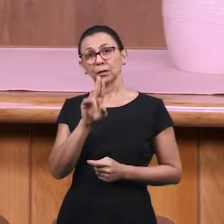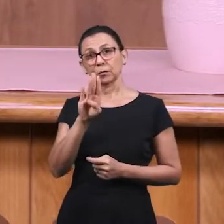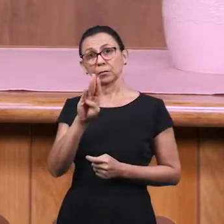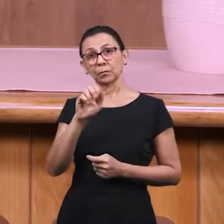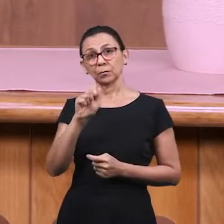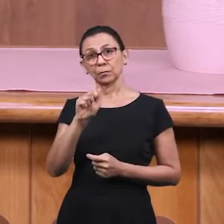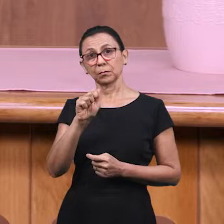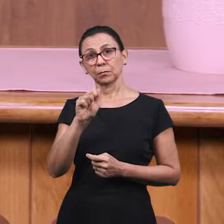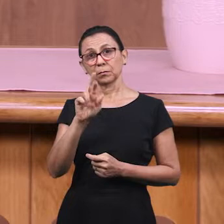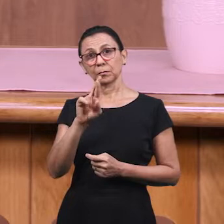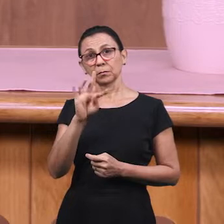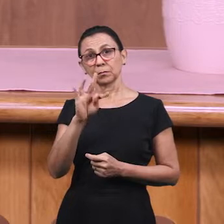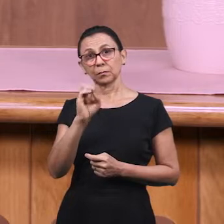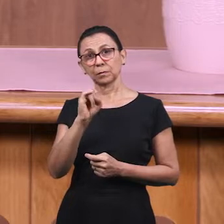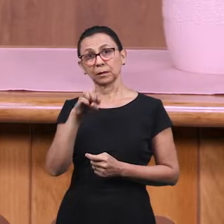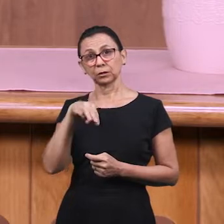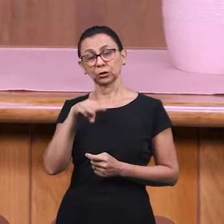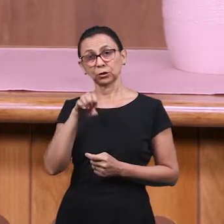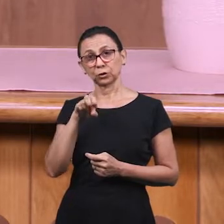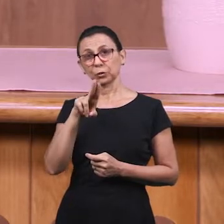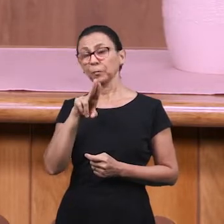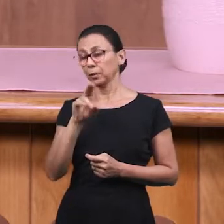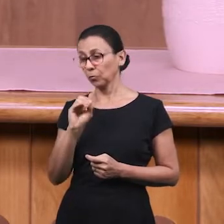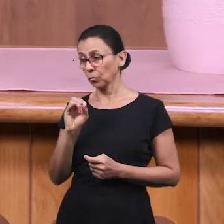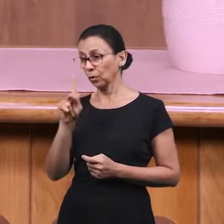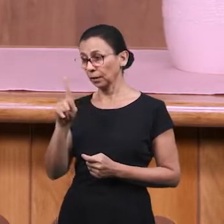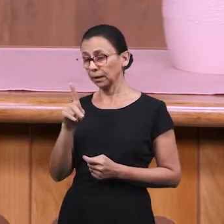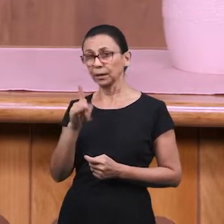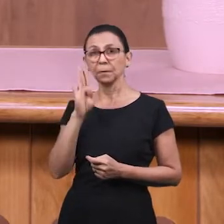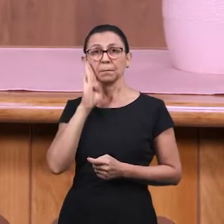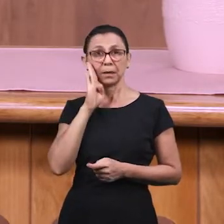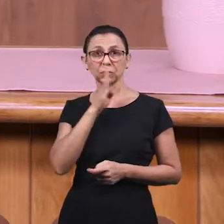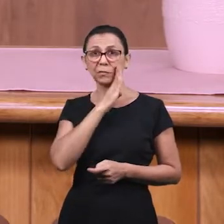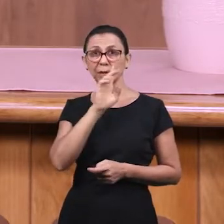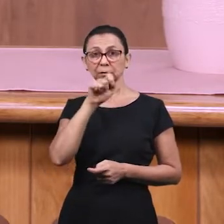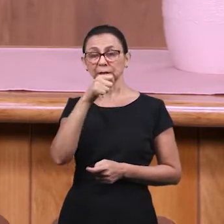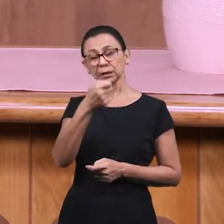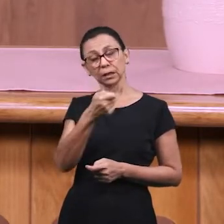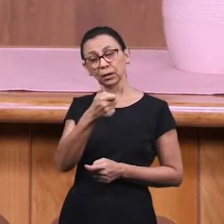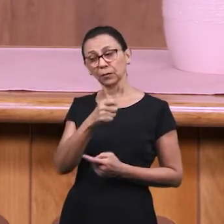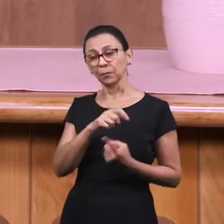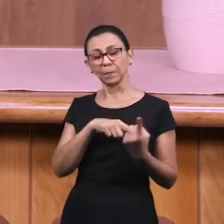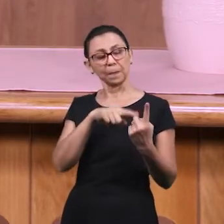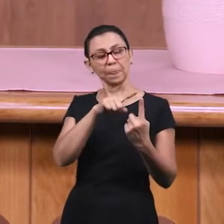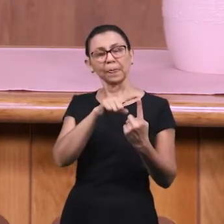да? После того, как Иисус